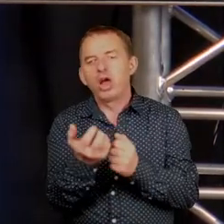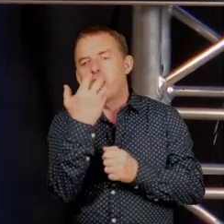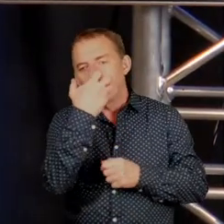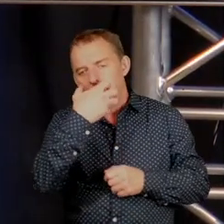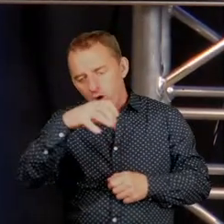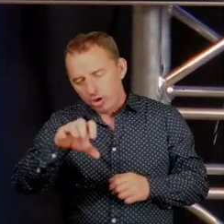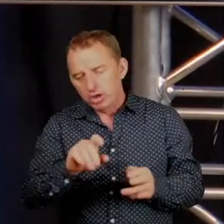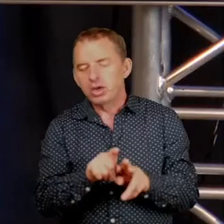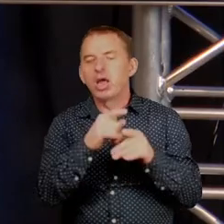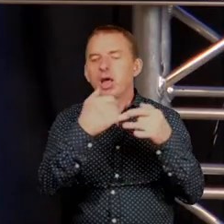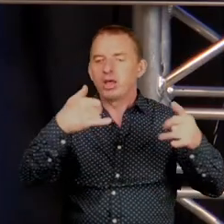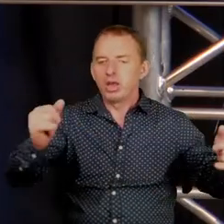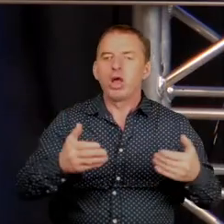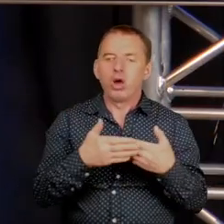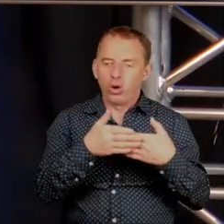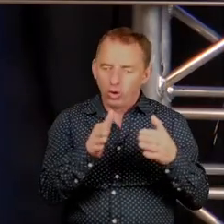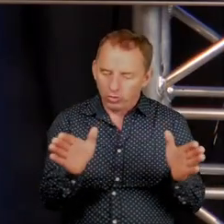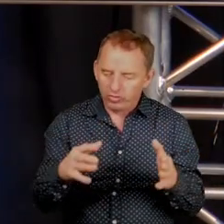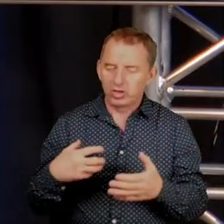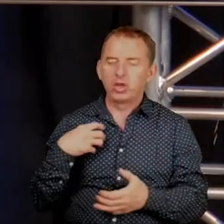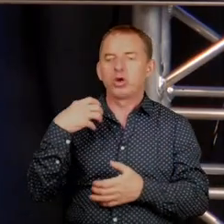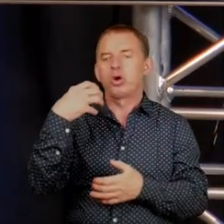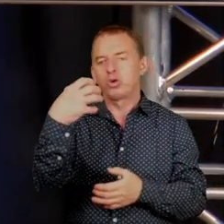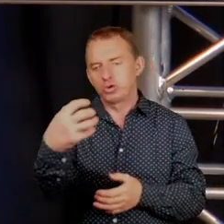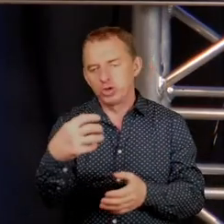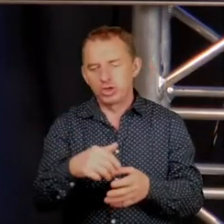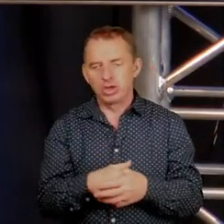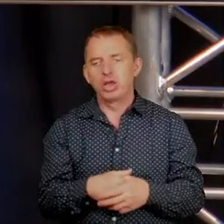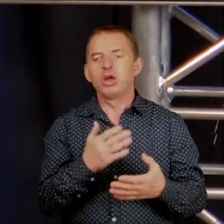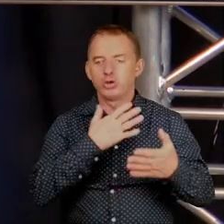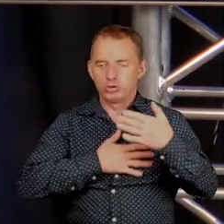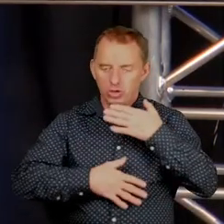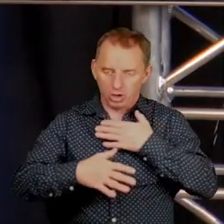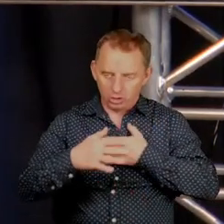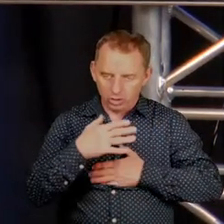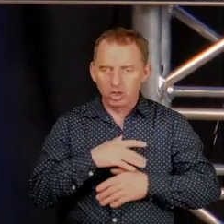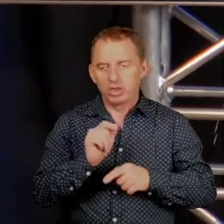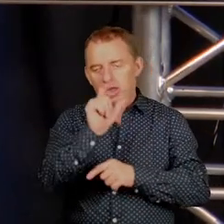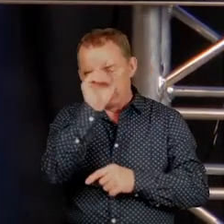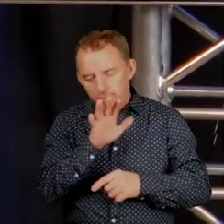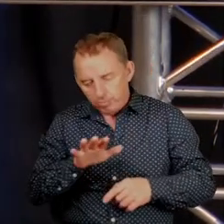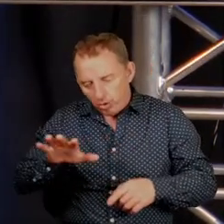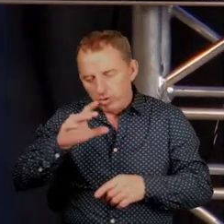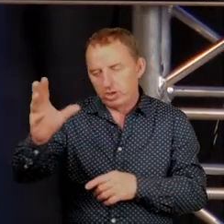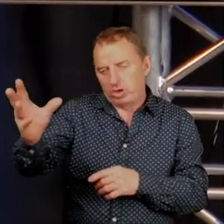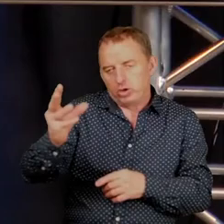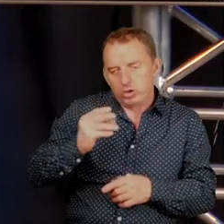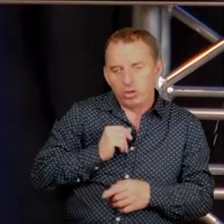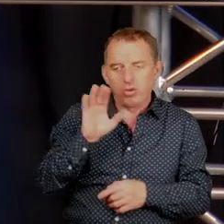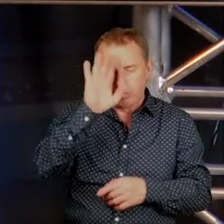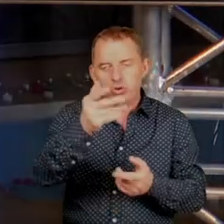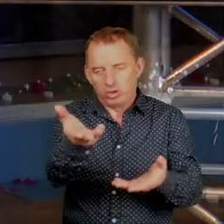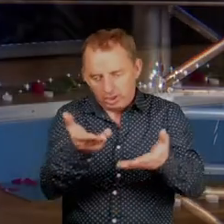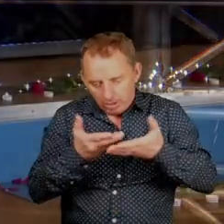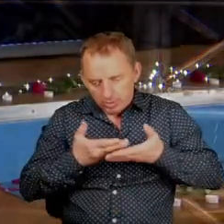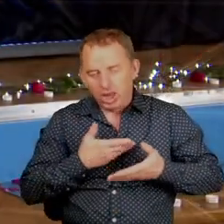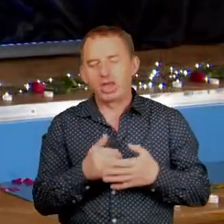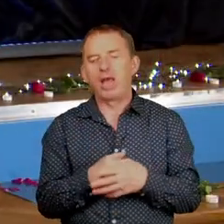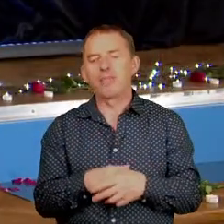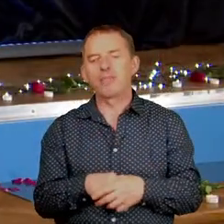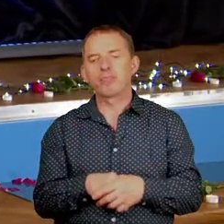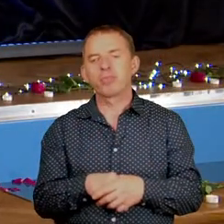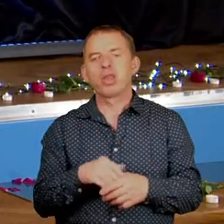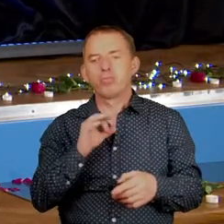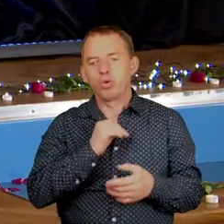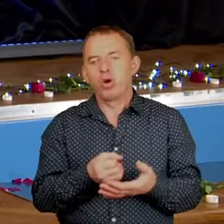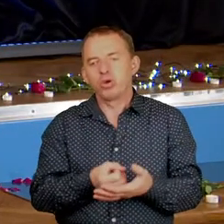dla innych, jesteśmy otwarci, gościnni i cieszymy się z tej społeczności, którą Pan Bóg nam daje. Moi